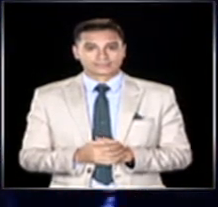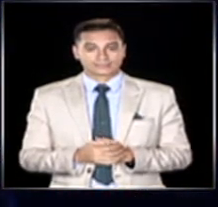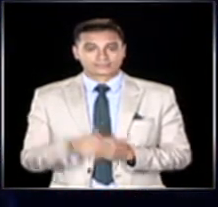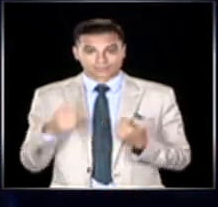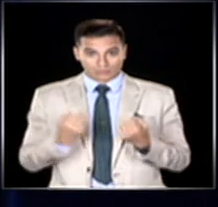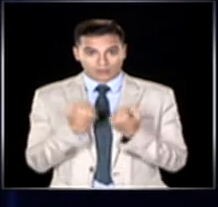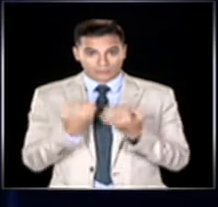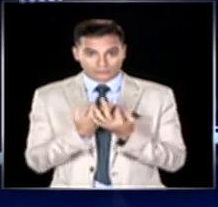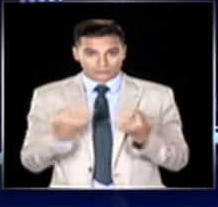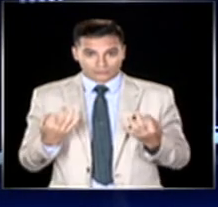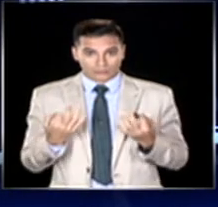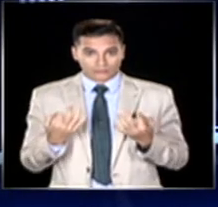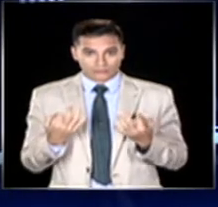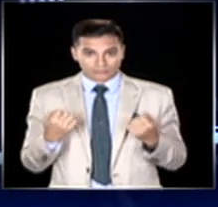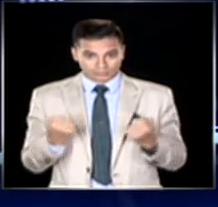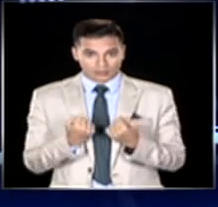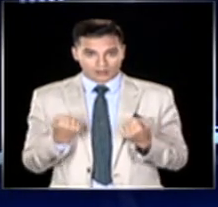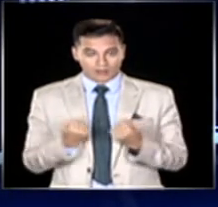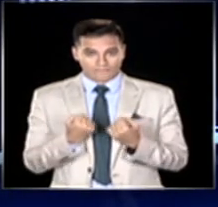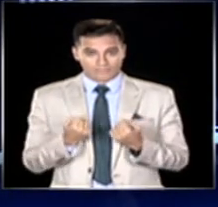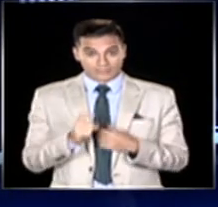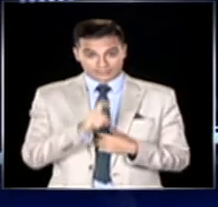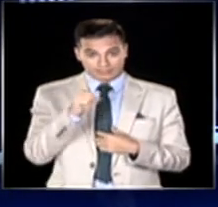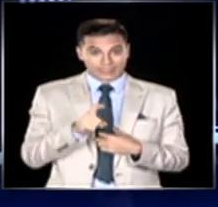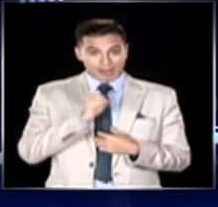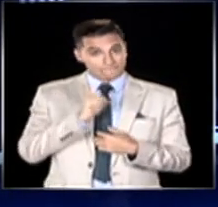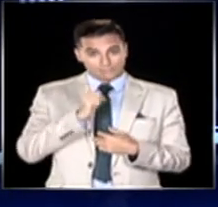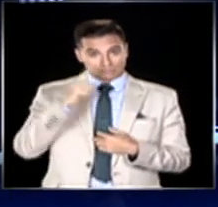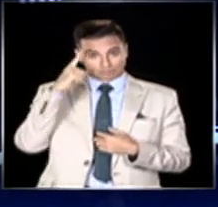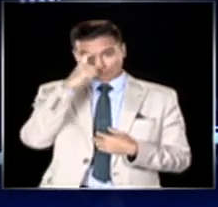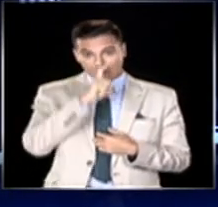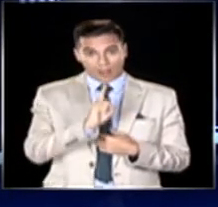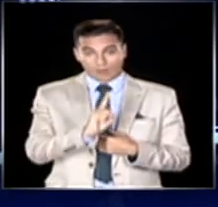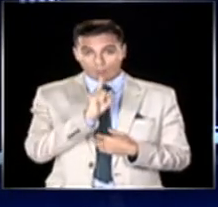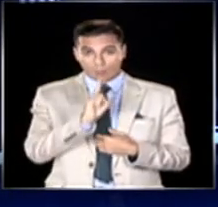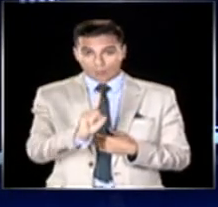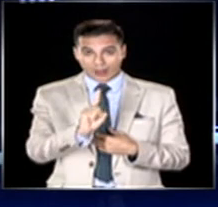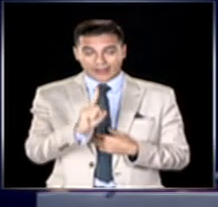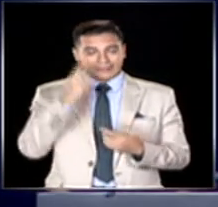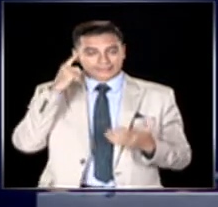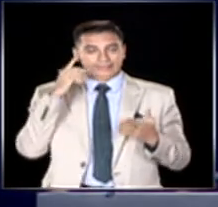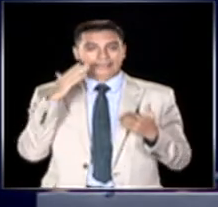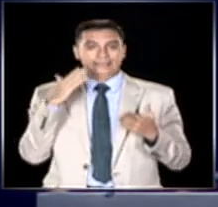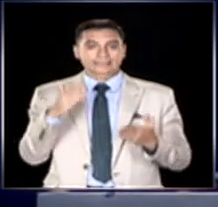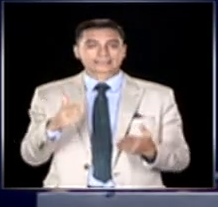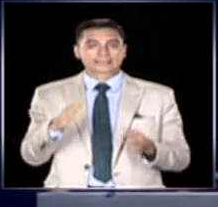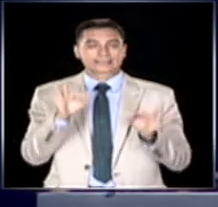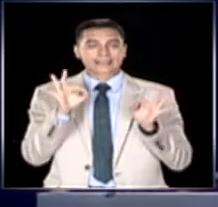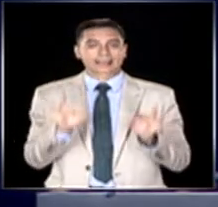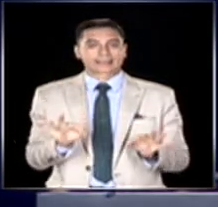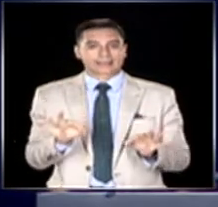دربت؟ آه دربت. آه الأسئلة مش صعبة ولكن عايزة تركيز جامد